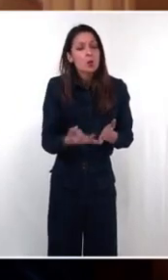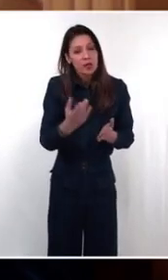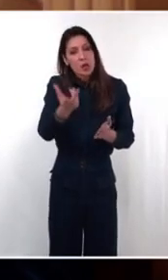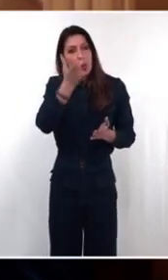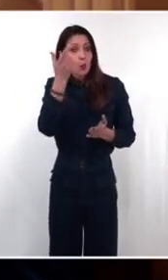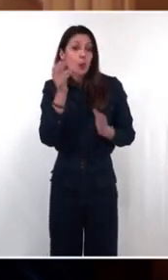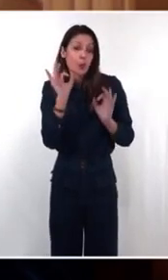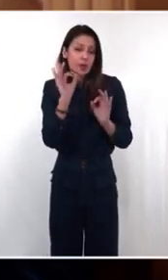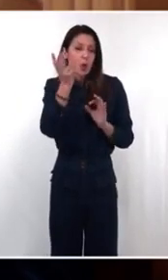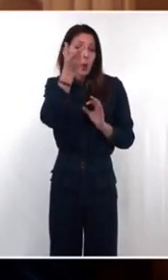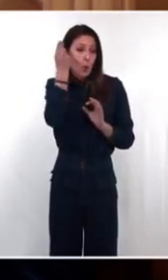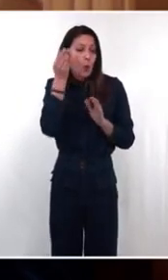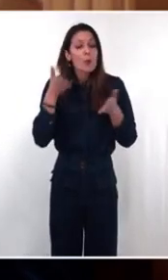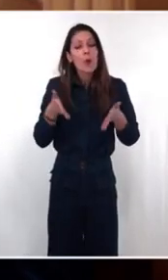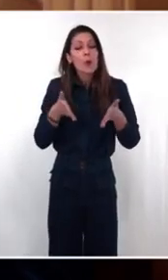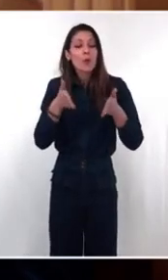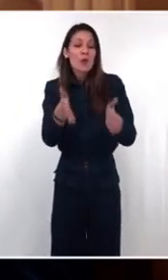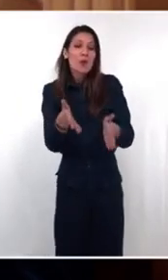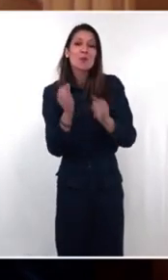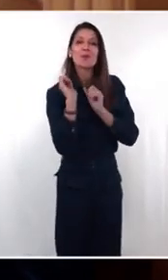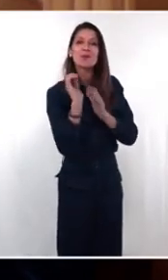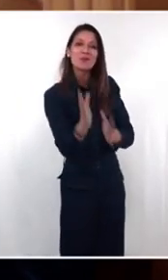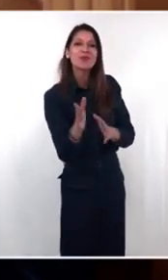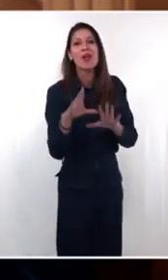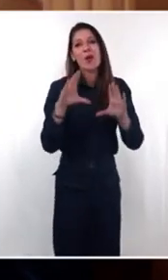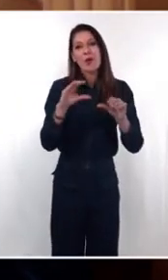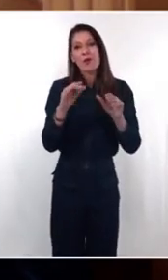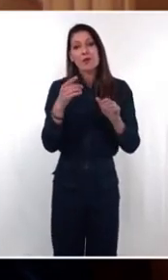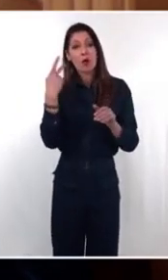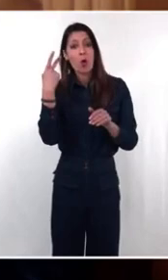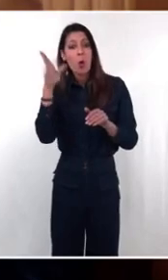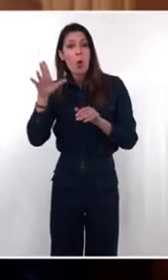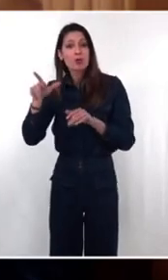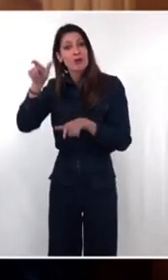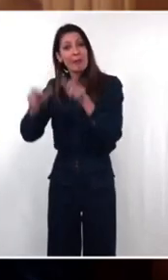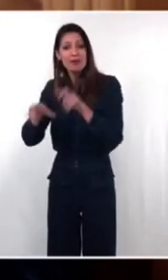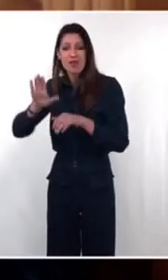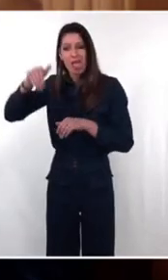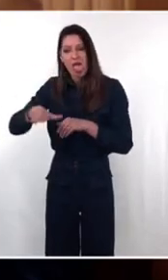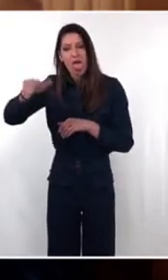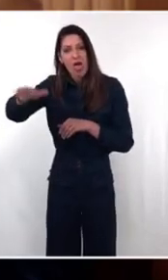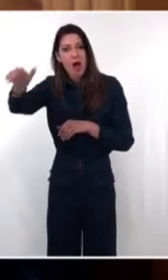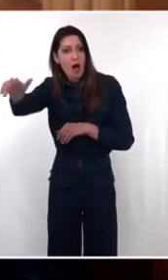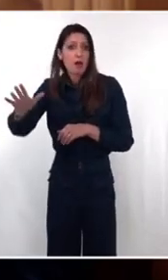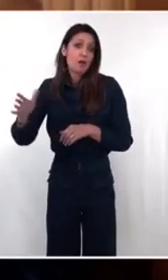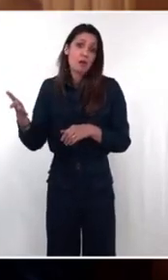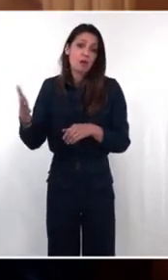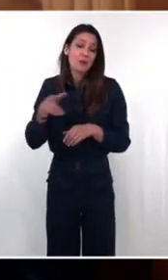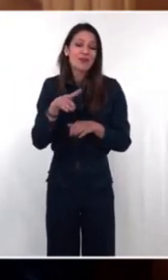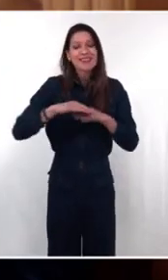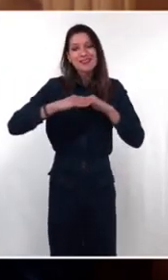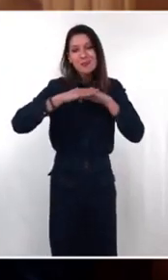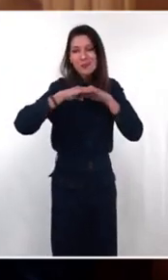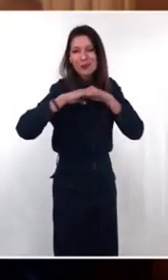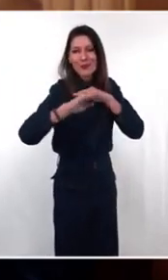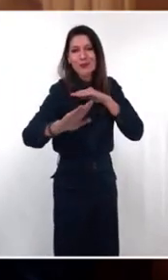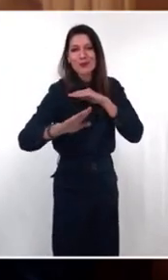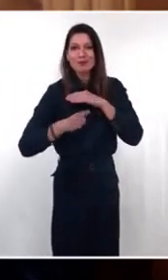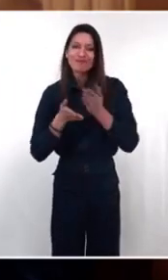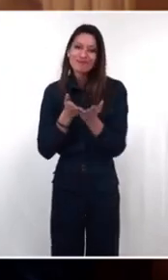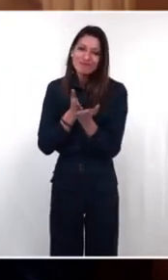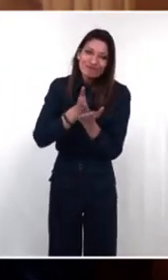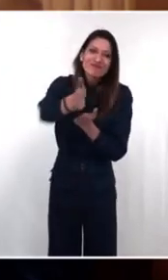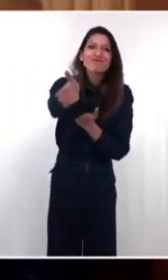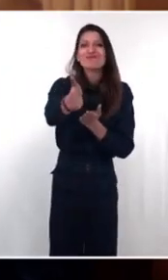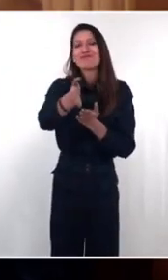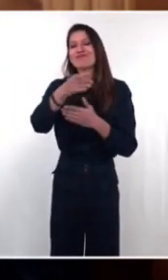plus confortable que les pistes un peu plus compliquées de votre côté, effectivement, ça c'est sûr. C'est plus plat, il y a moins d'obstacles. Et surtout, on peut facilement arriver au